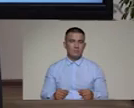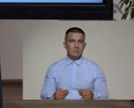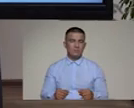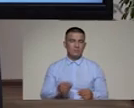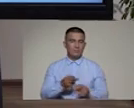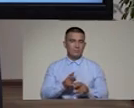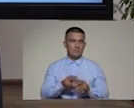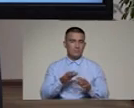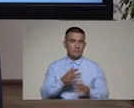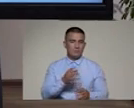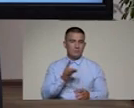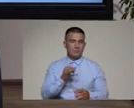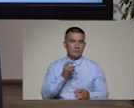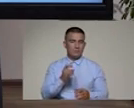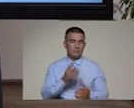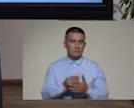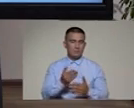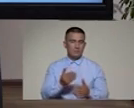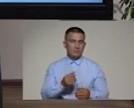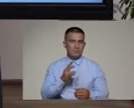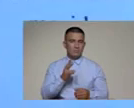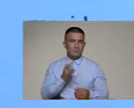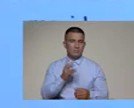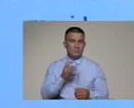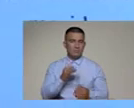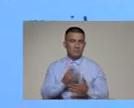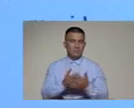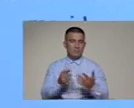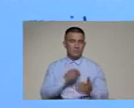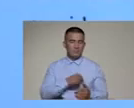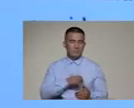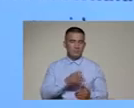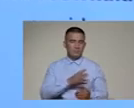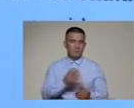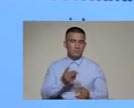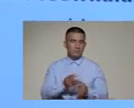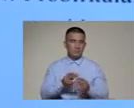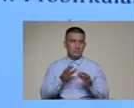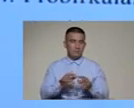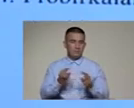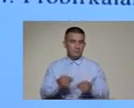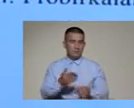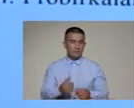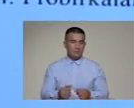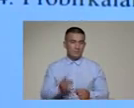rux gidroksid natriy gidroksid bilan reaksiyaga kirishdi. Bu qismida esa